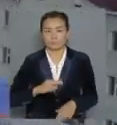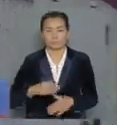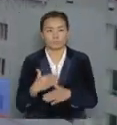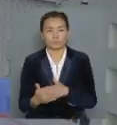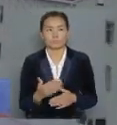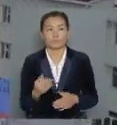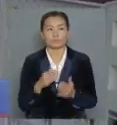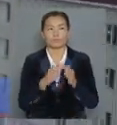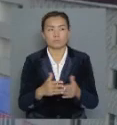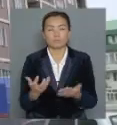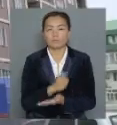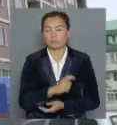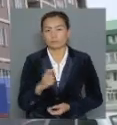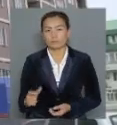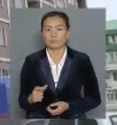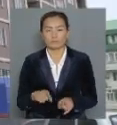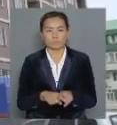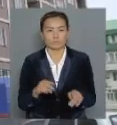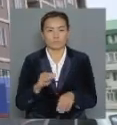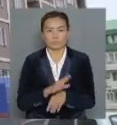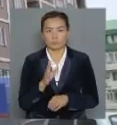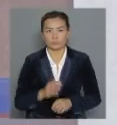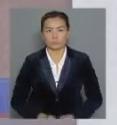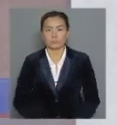жылжымайтын мүлікке ие болатындардың қатары толыға бермек.